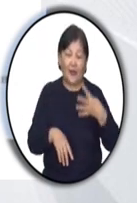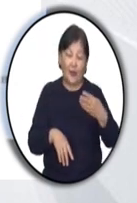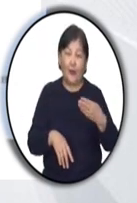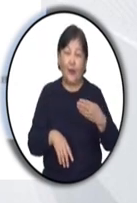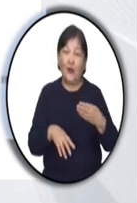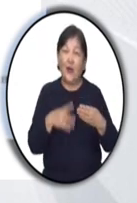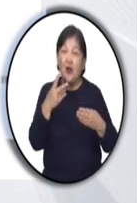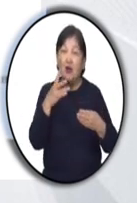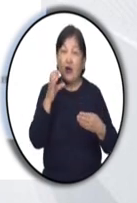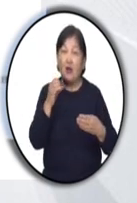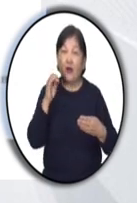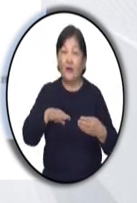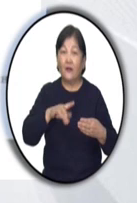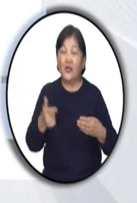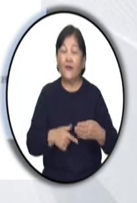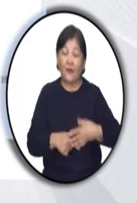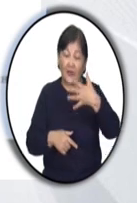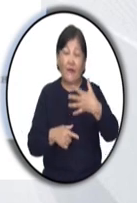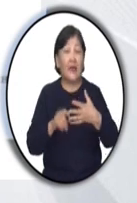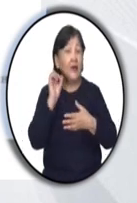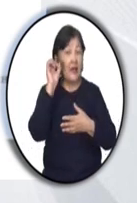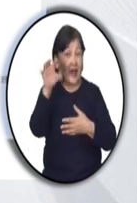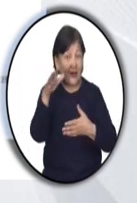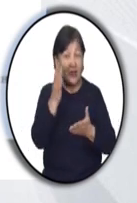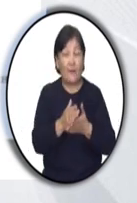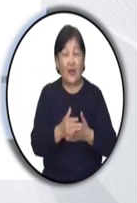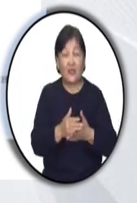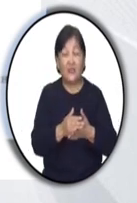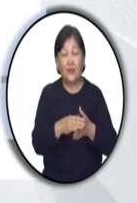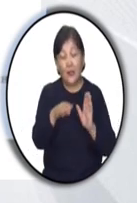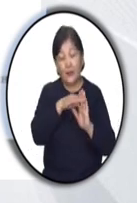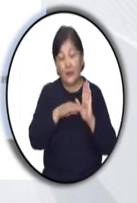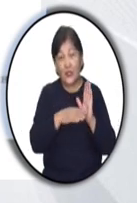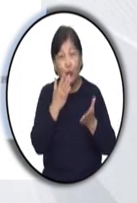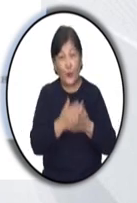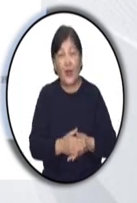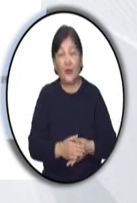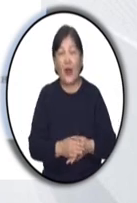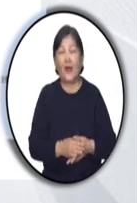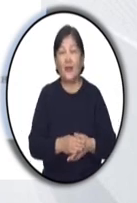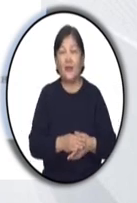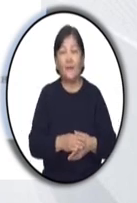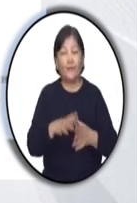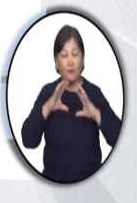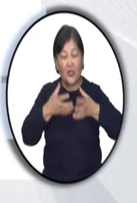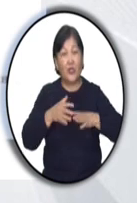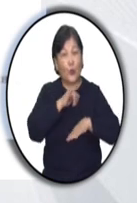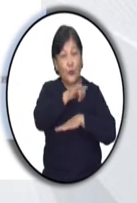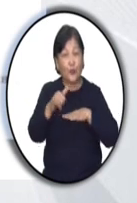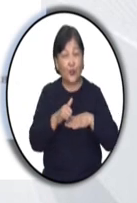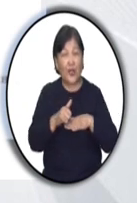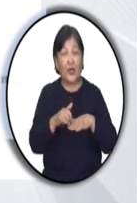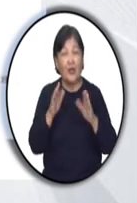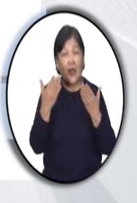хөдөр, босруулаагүй алт, босруулаагүй нефтийг бол ихэвчлэн гаргадаг гэсэн юм үзүүлэлт байна.